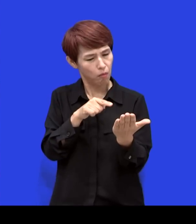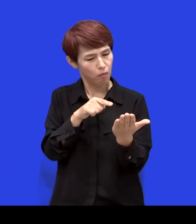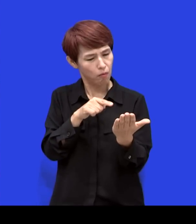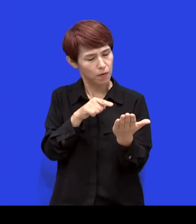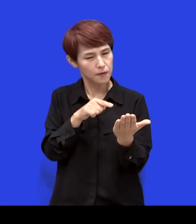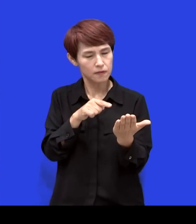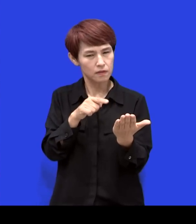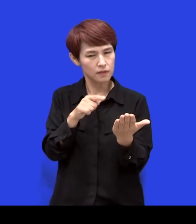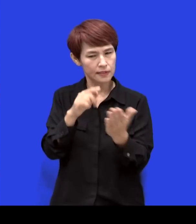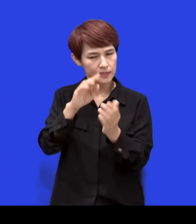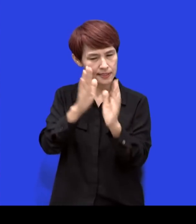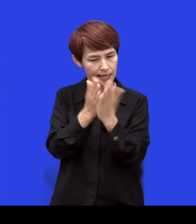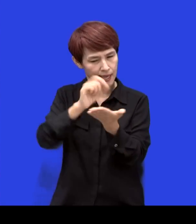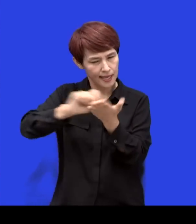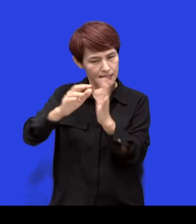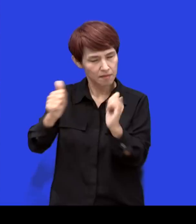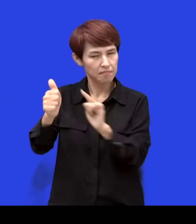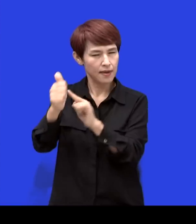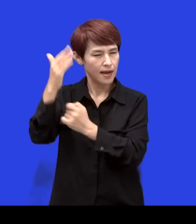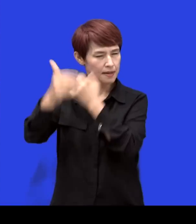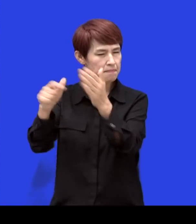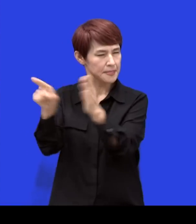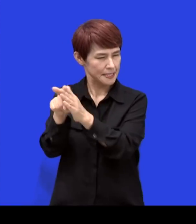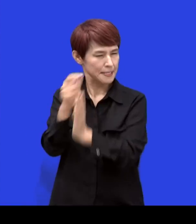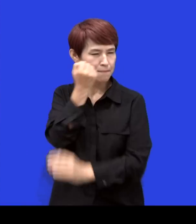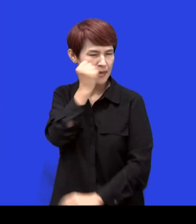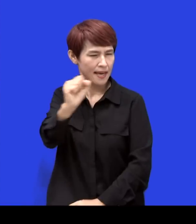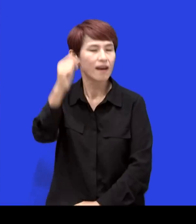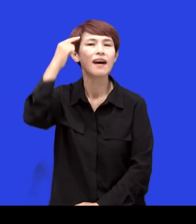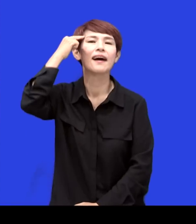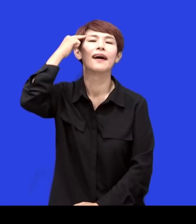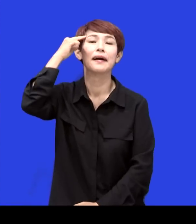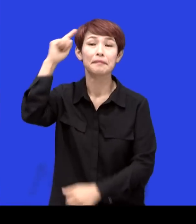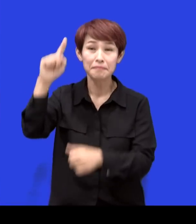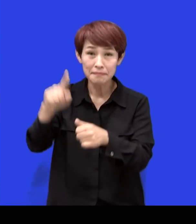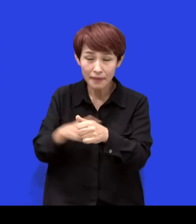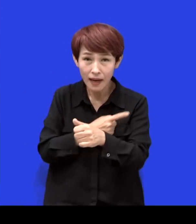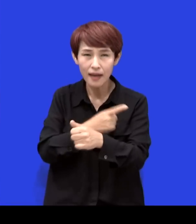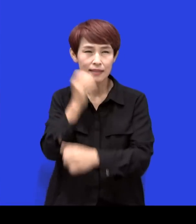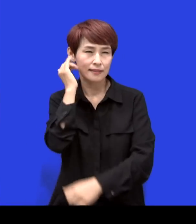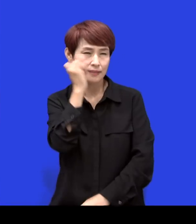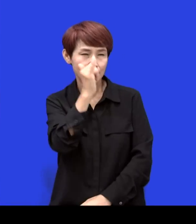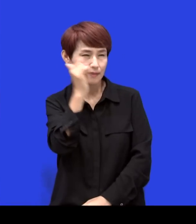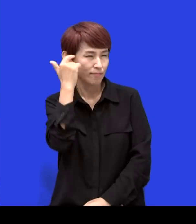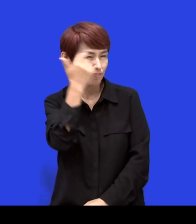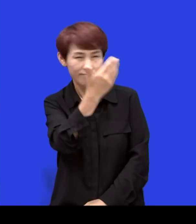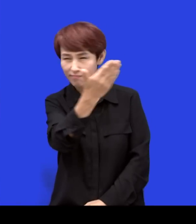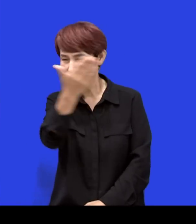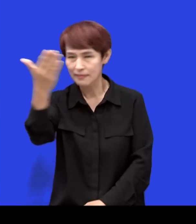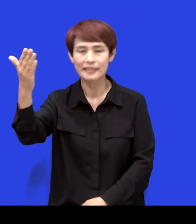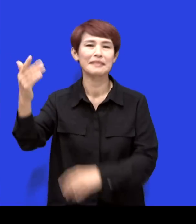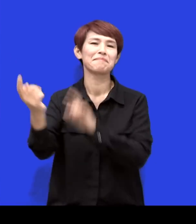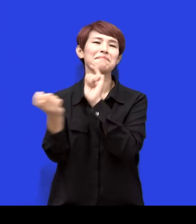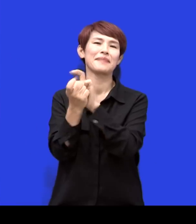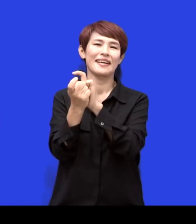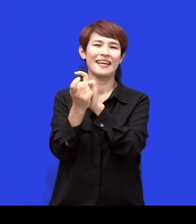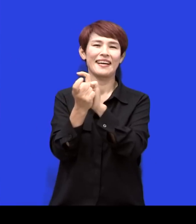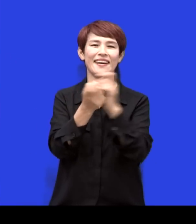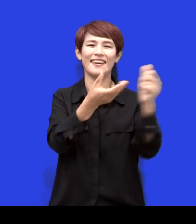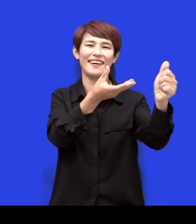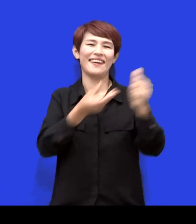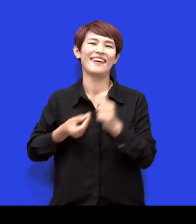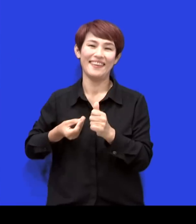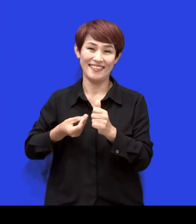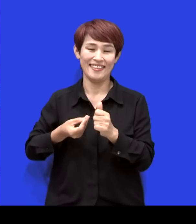이거 작가분이 크리스찬일 것 같다라는 생각을 강하게 받으셨대요. 오. 그래서 수소문에서 알아보니 그게 맞았어. 맞았어. 우리